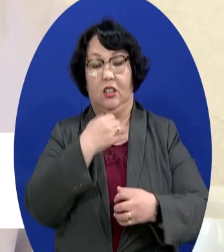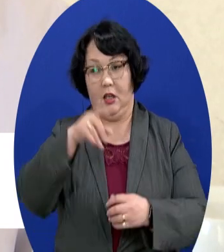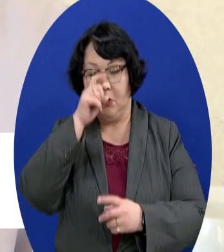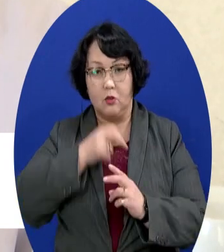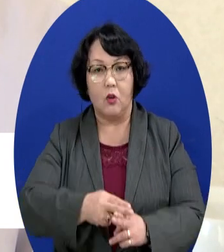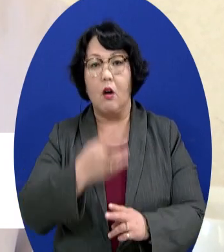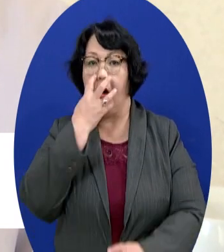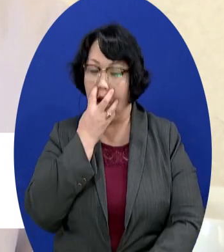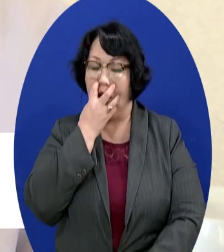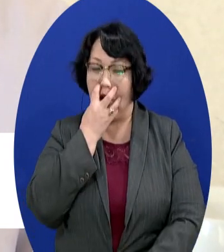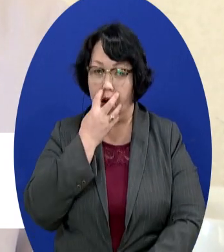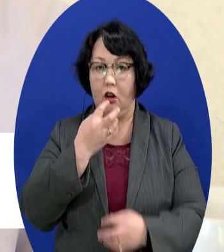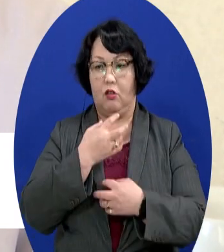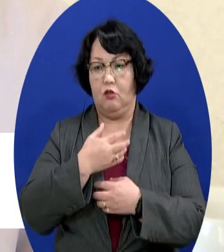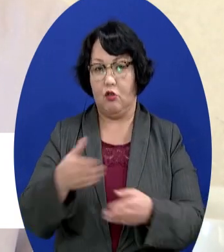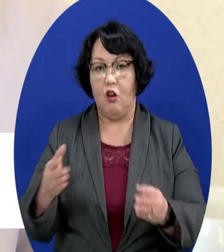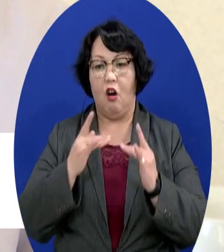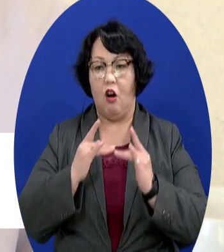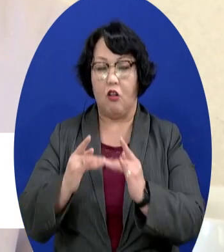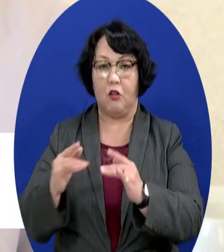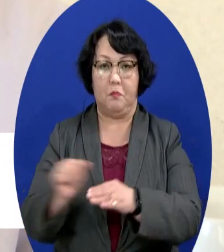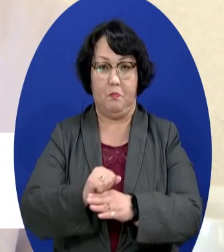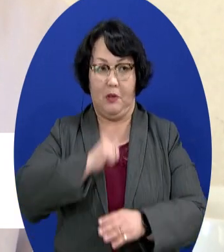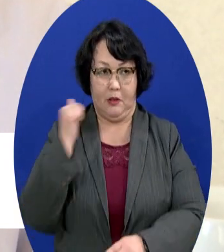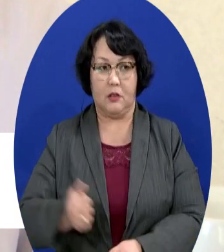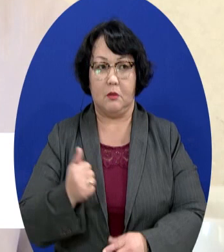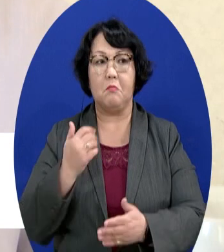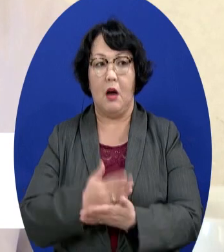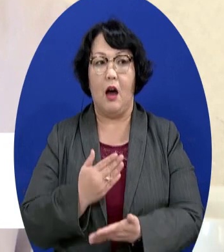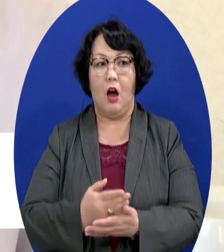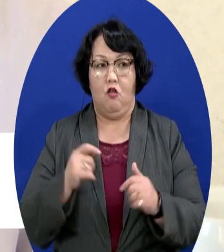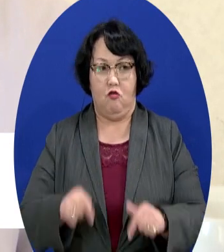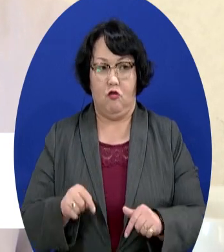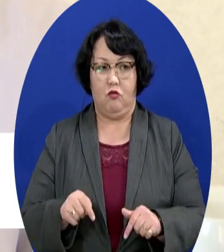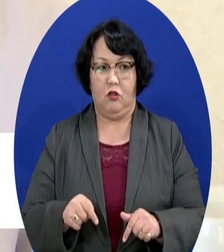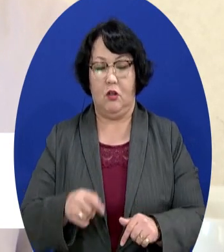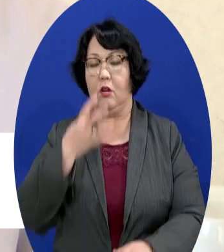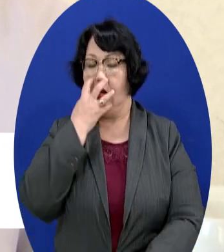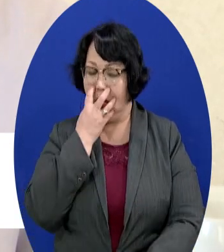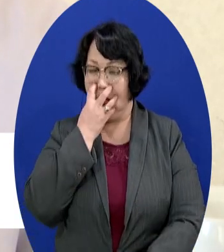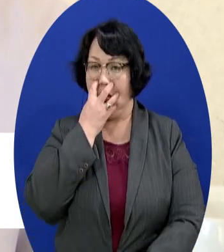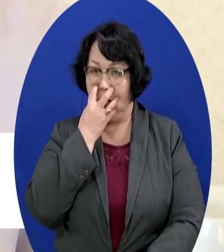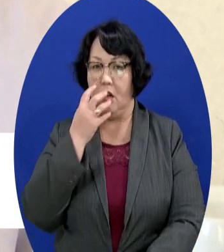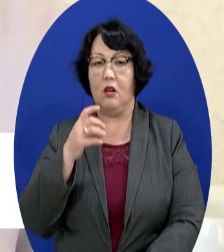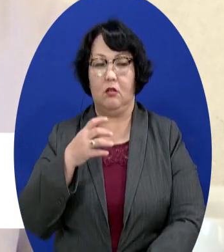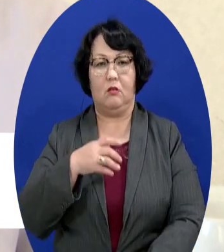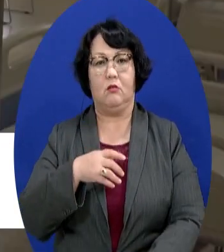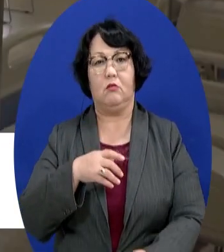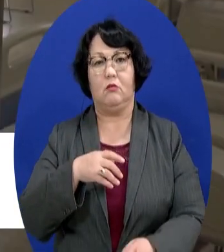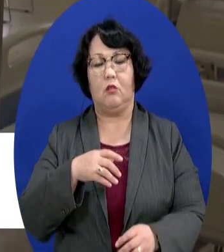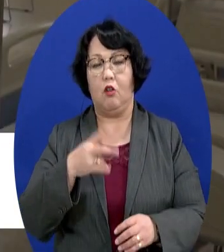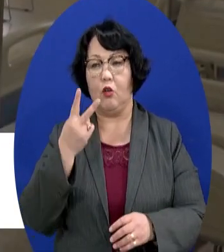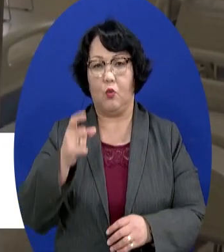эрчим тэмчилгээний орнуудын нөөц болцоо бол хангалттай. Яг өнөөдөр энэ байдлаар бол эрчим тэмчилгээнд 2 өвчтөн эмчлүүлж